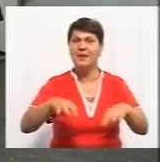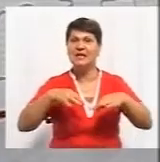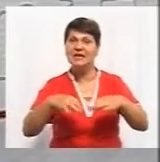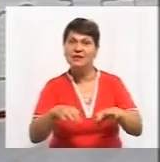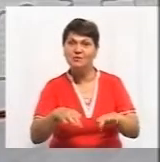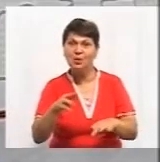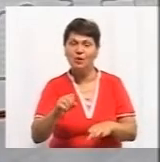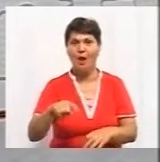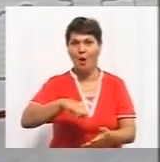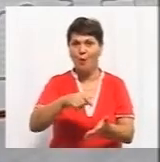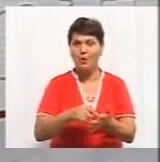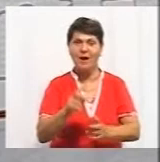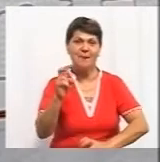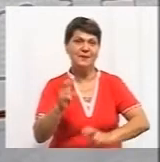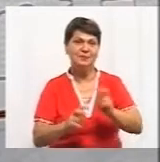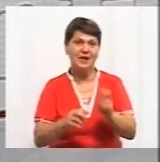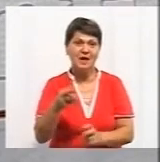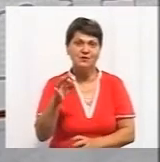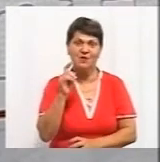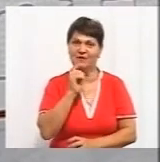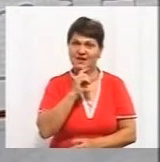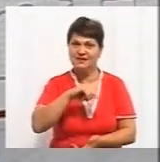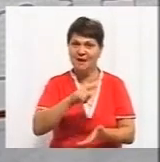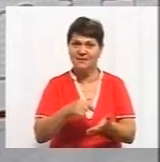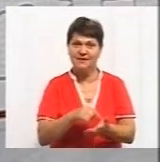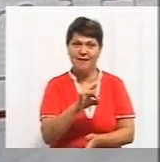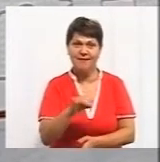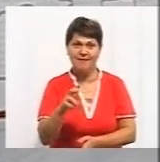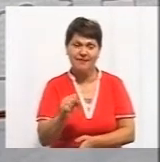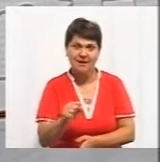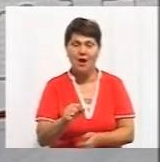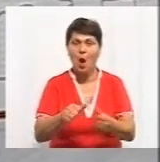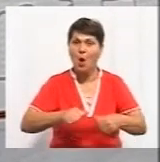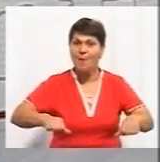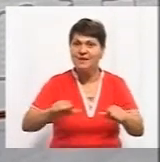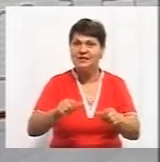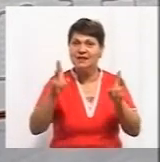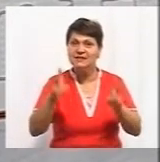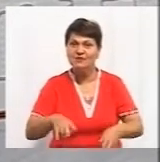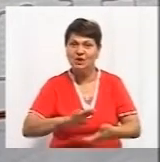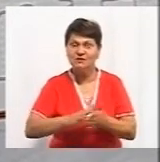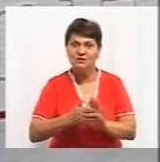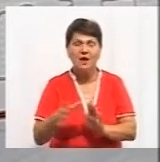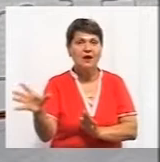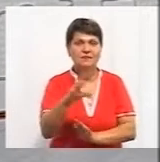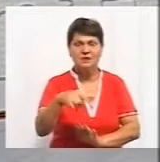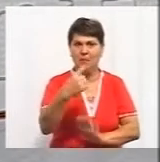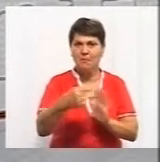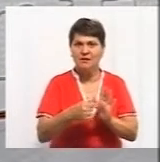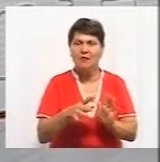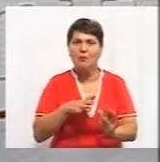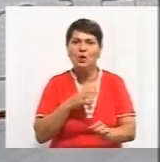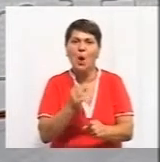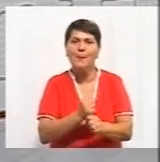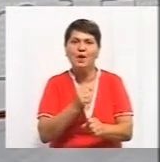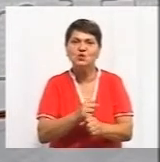транспорту, комунальне підприємство, Вінницька міська рада, комісія надзвичайних ситуацій. Всі ці питання були опрацьовані